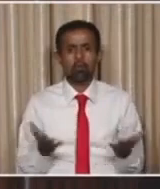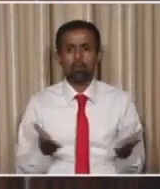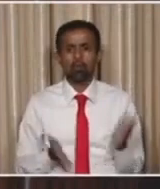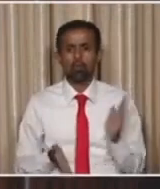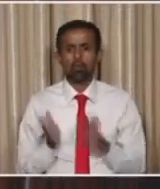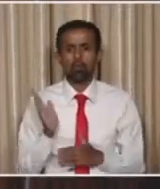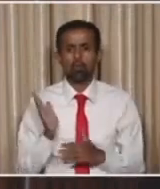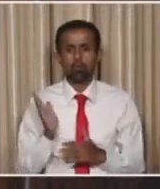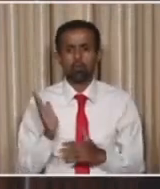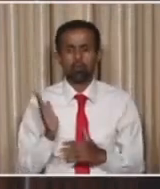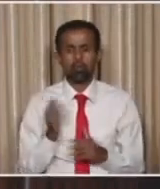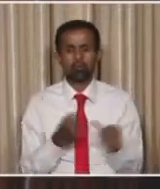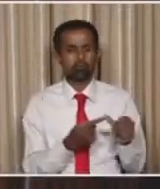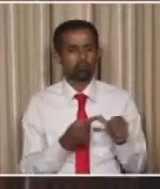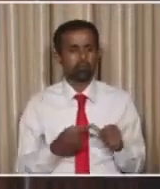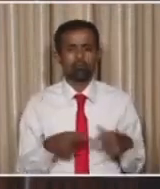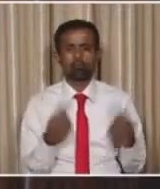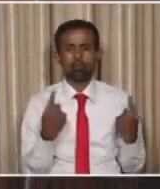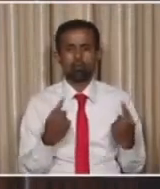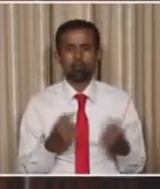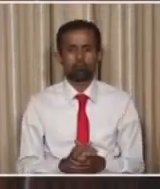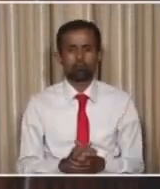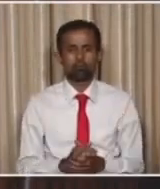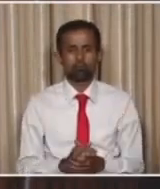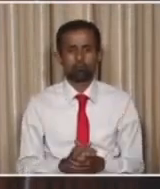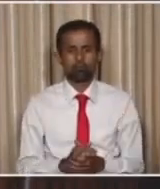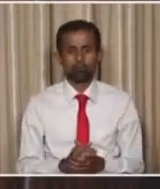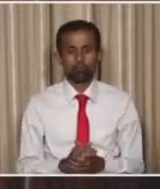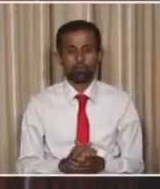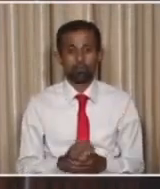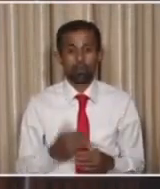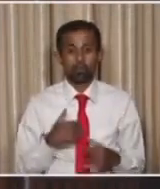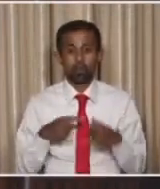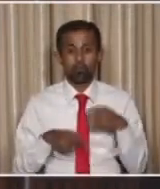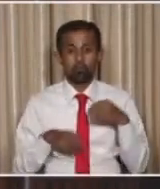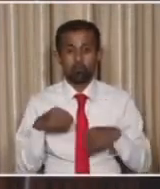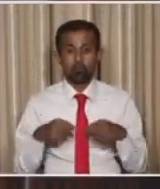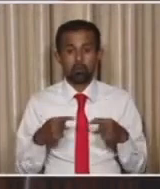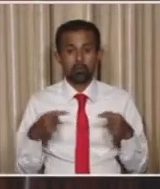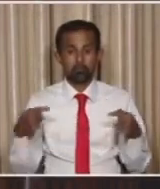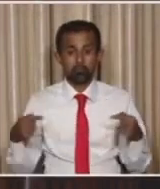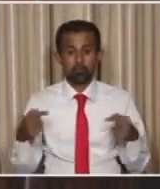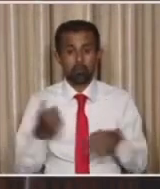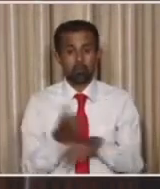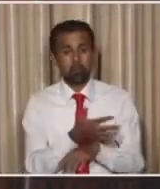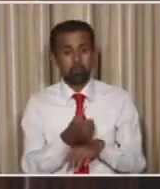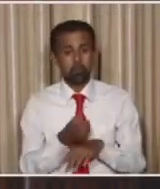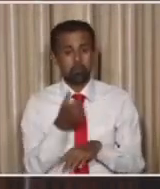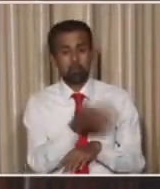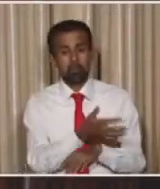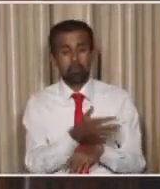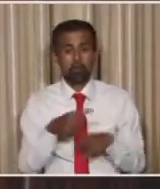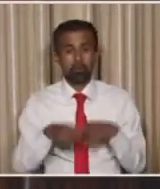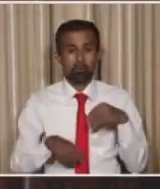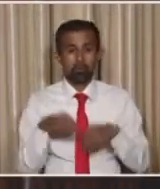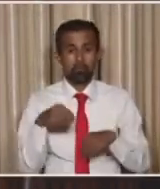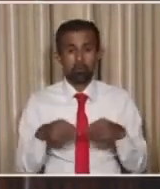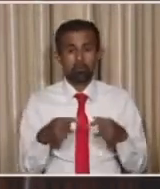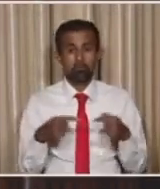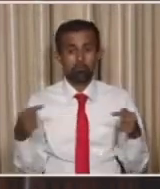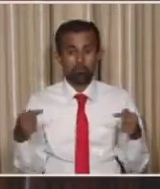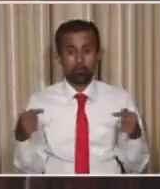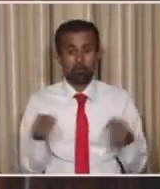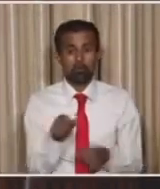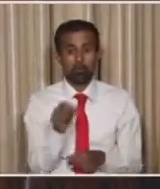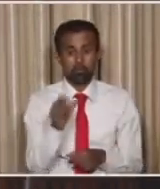යන්නේ? මල්ලේ පොල් ආකාරයේ සාකච්ඡාවන්. අපි දේශපාලන විරුද්ධවාදීන්ට මඩගාන, දේශපාලන